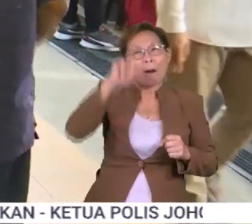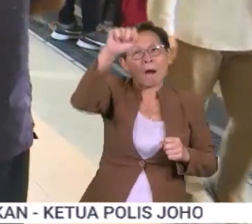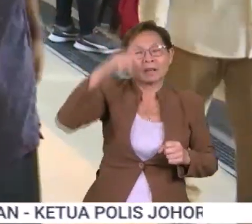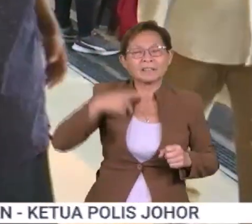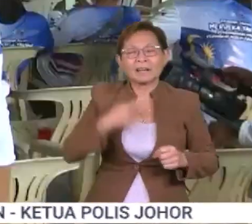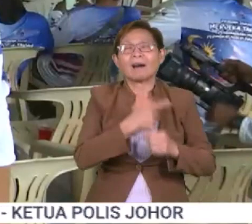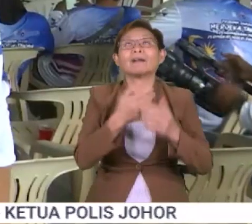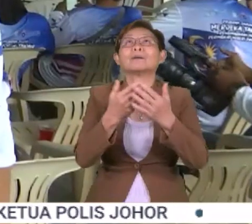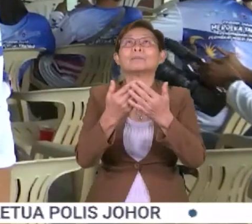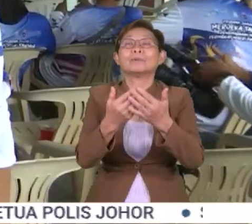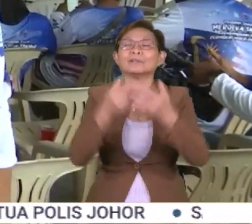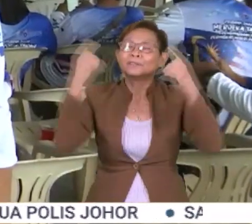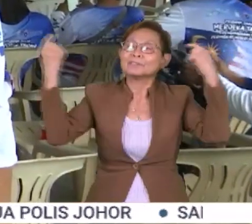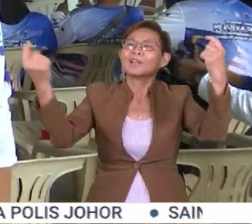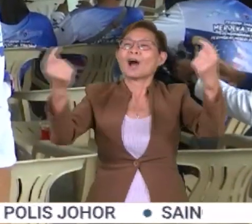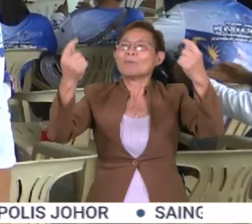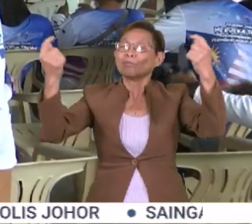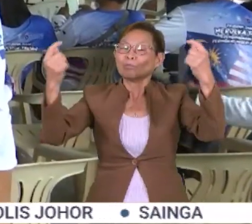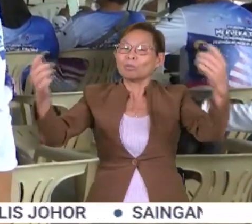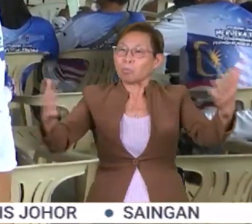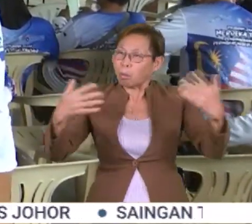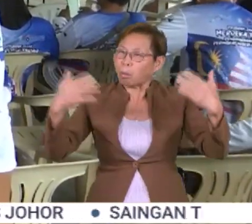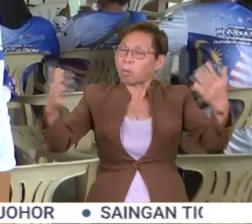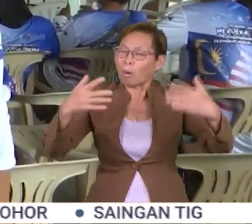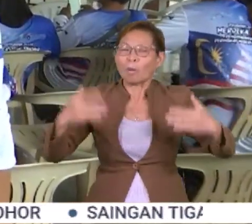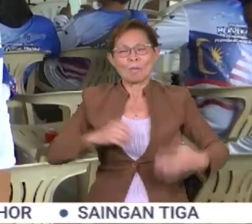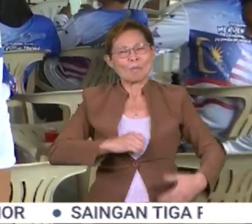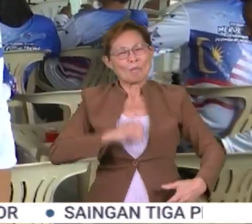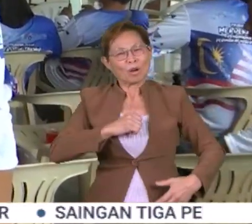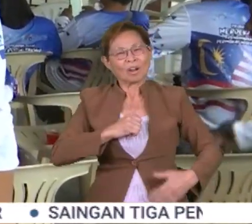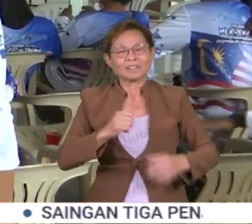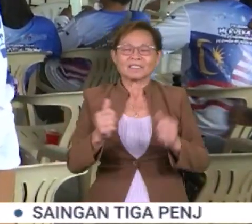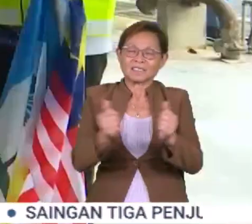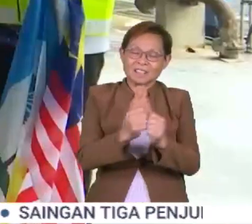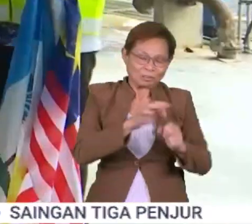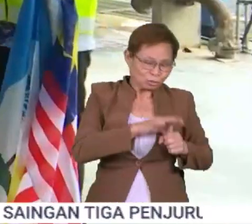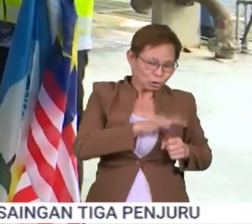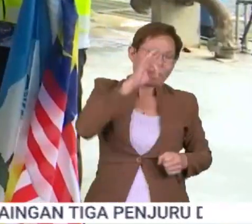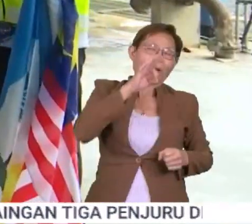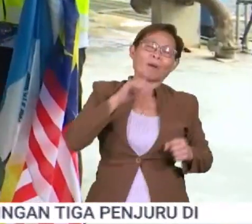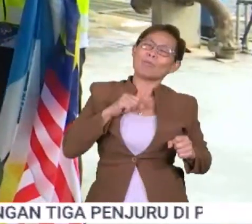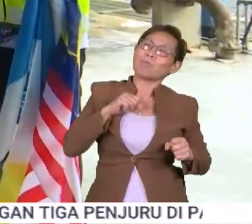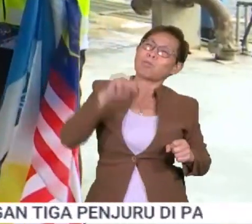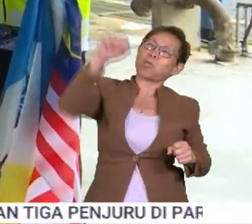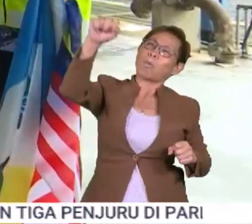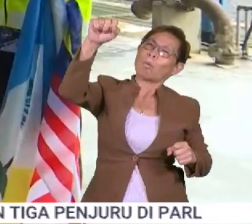alhamdulillah sambutan orang kata membanggakan kita lah dengan semangat merdeka kita.